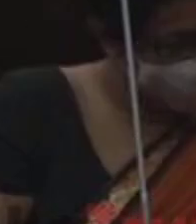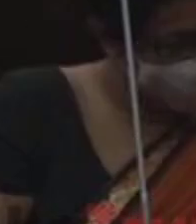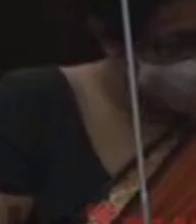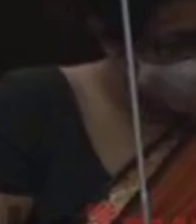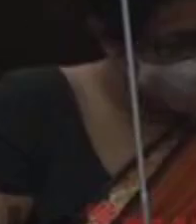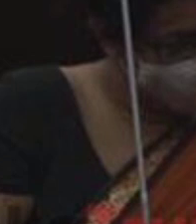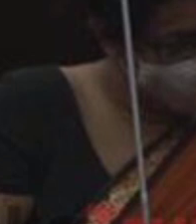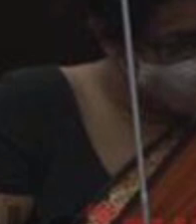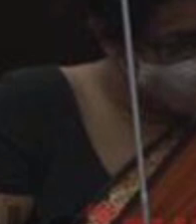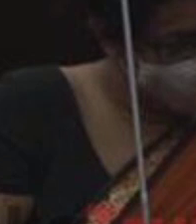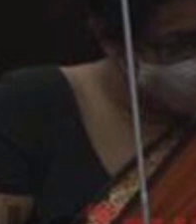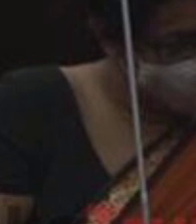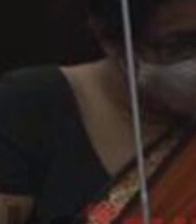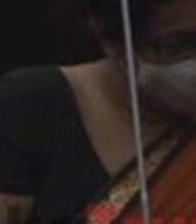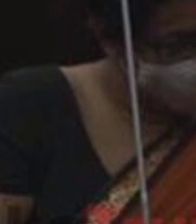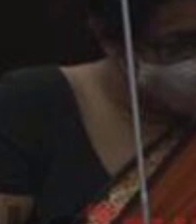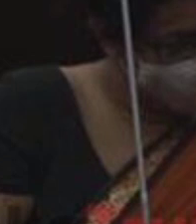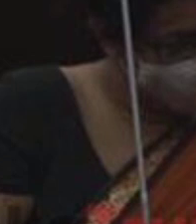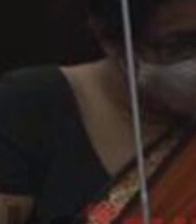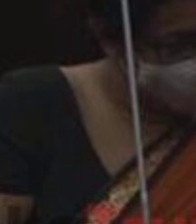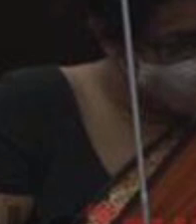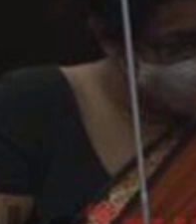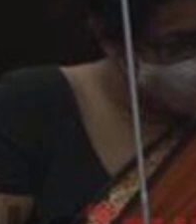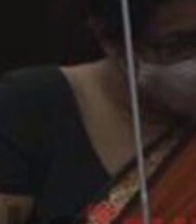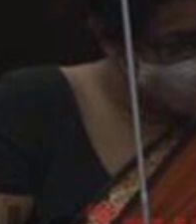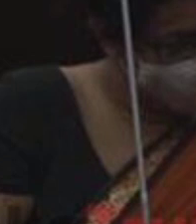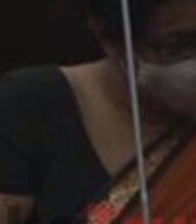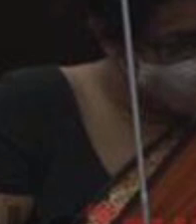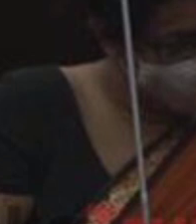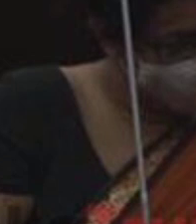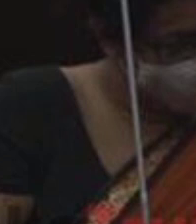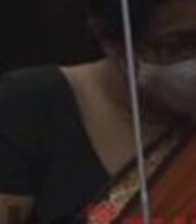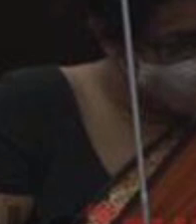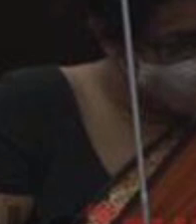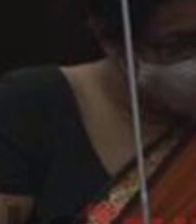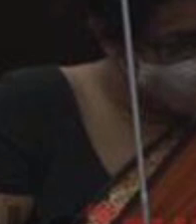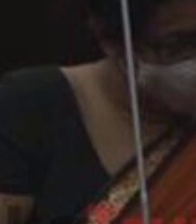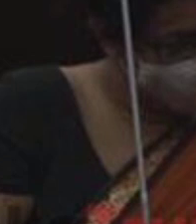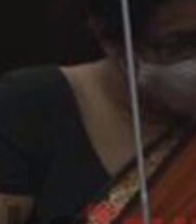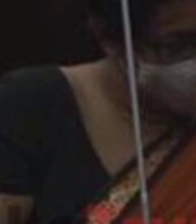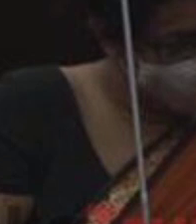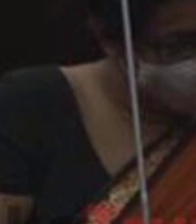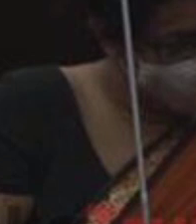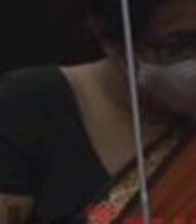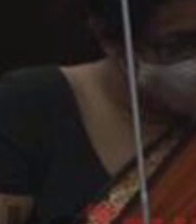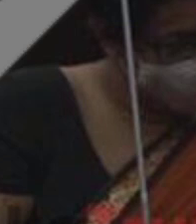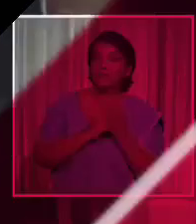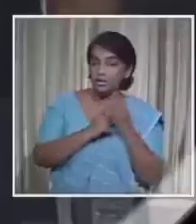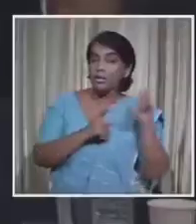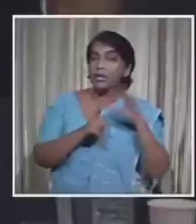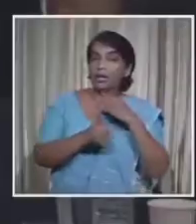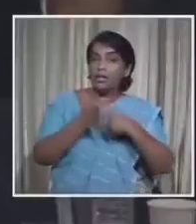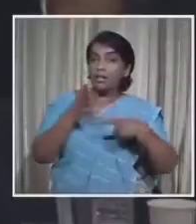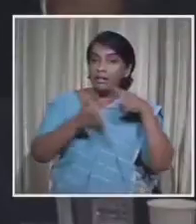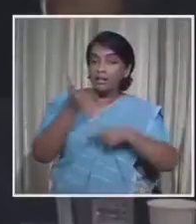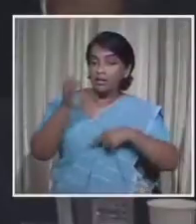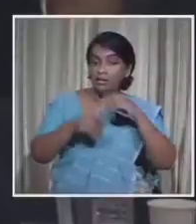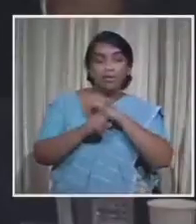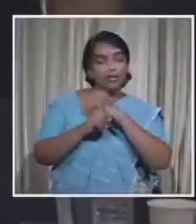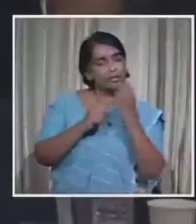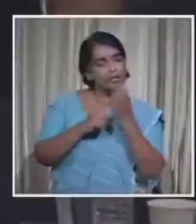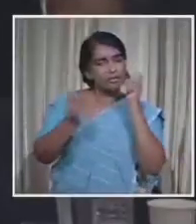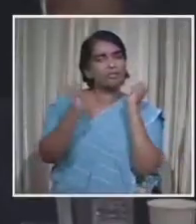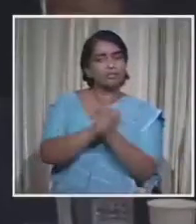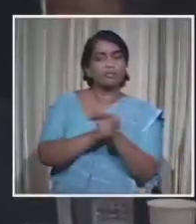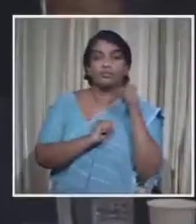சபாநாயகர் மகிந்த யாப்பா அபிவர்தன தலைமையில் இன்று இடம்பெற்று வருகின்ற நாடாளுமன்ற அமர்வின் போது அவர் இதனை தெரிவித்தார். கோட்டா